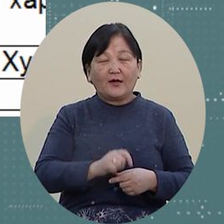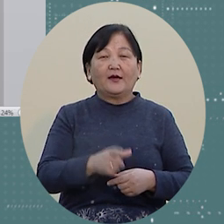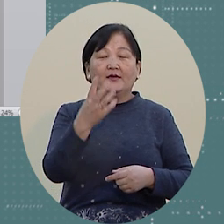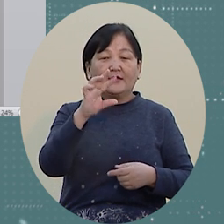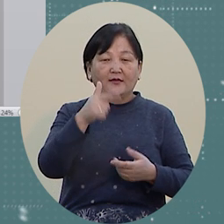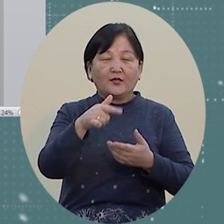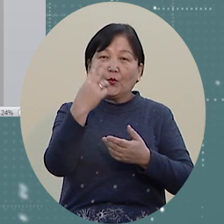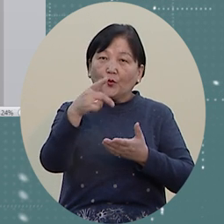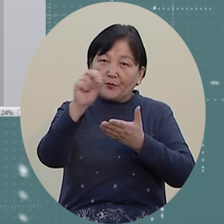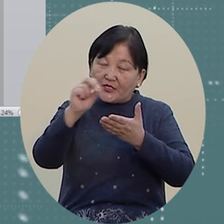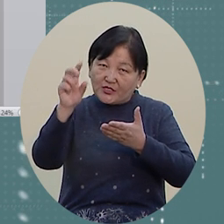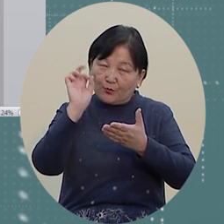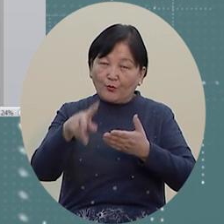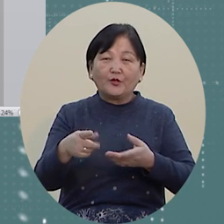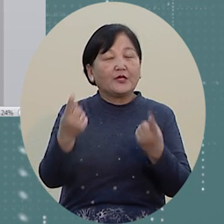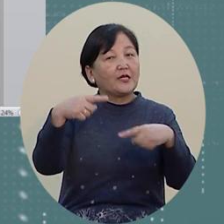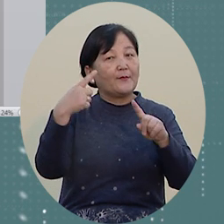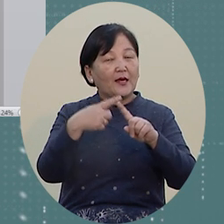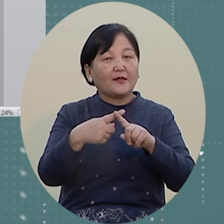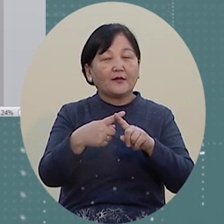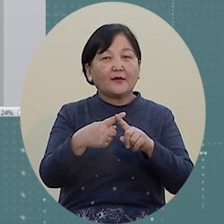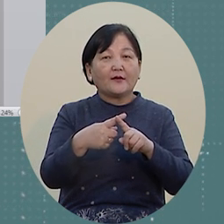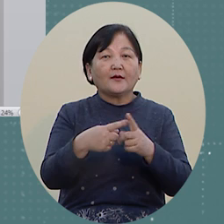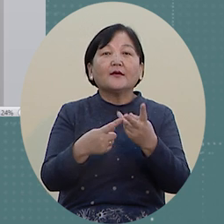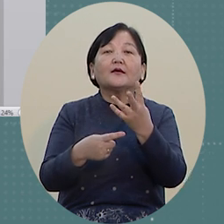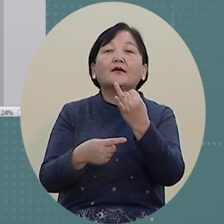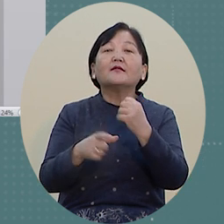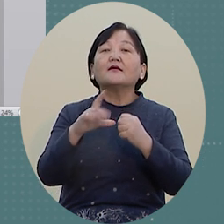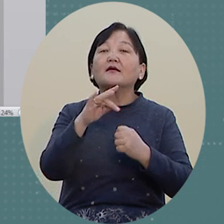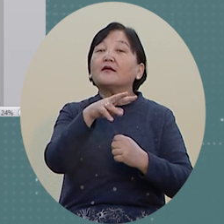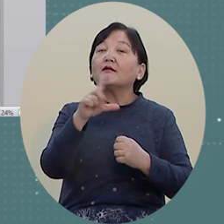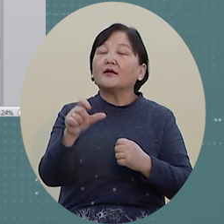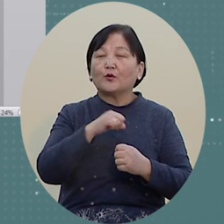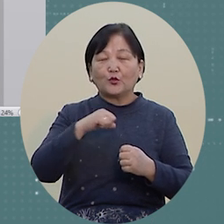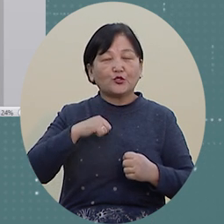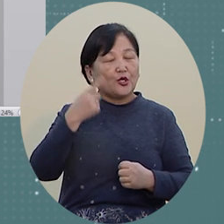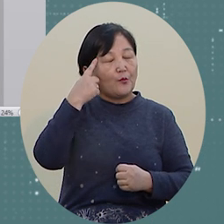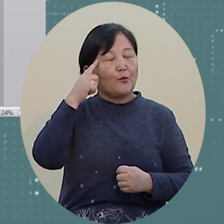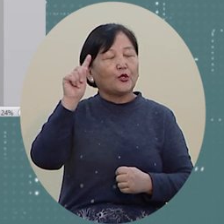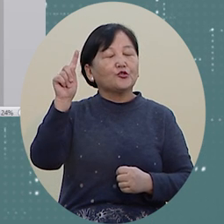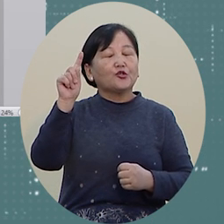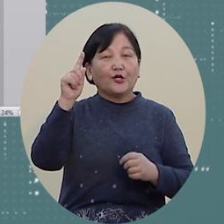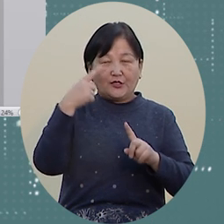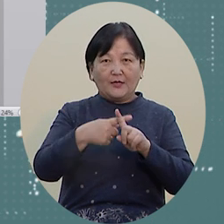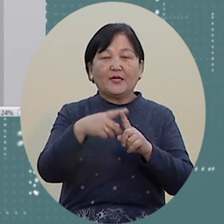бичсэн. Тэгвэл дээр нь нэмээд хідэн хэрэглээг бас нэмж өчч өгнө.